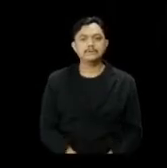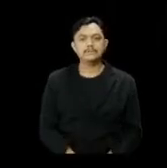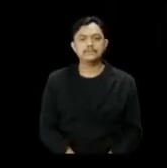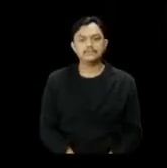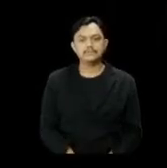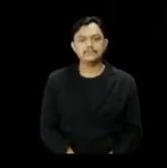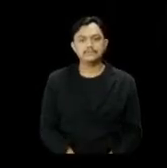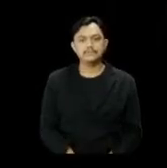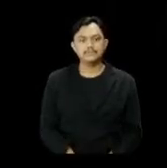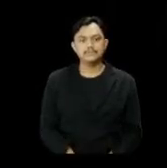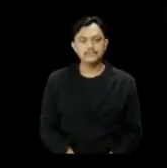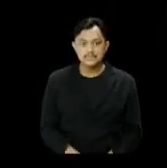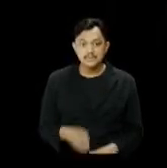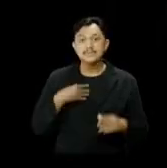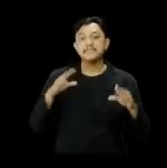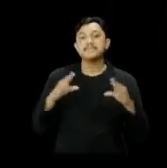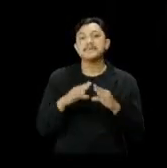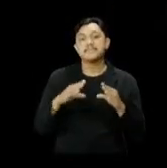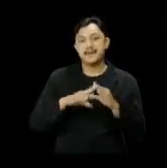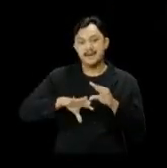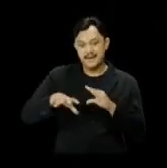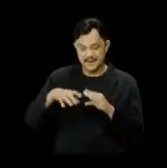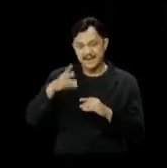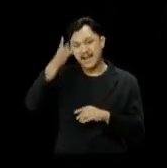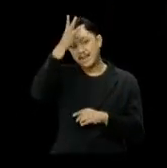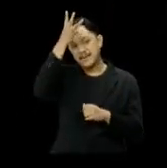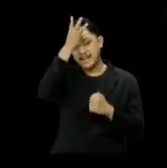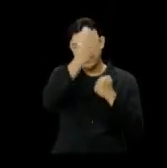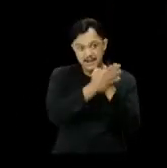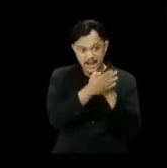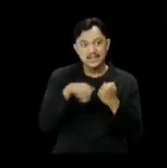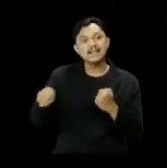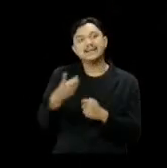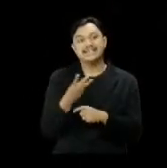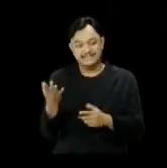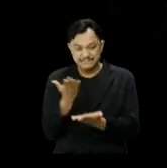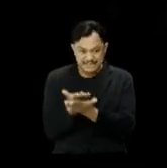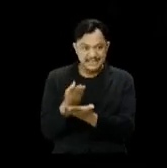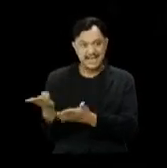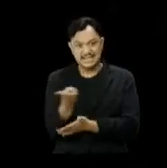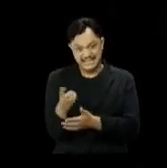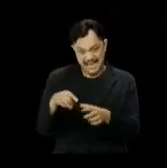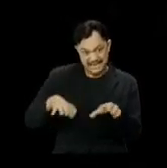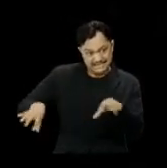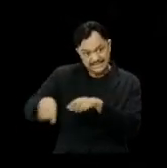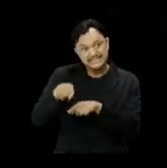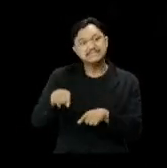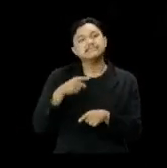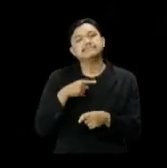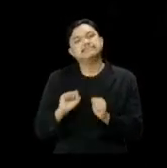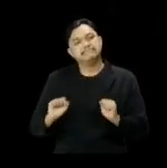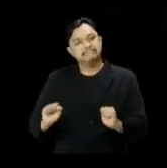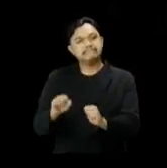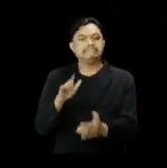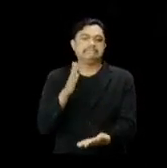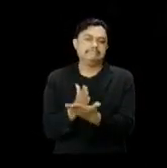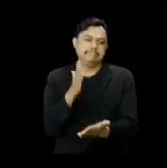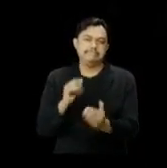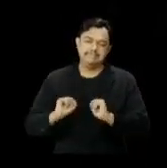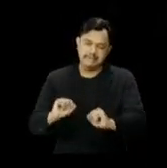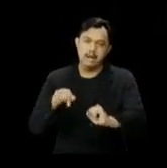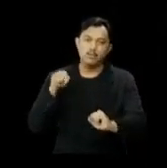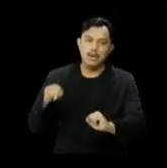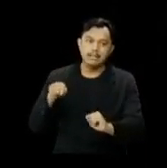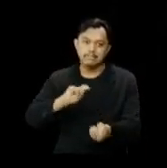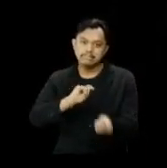Badan Penanggulangan Bencana Daerah Provinsi Kalimantan Barat meminta ketiga kabupaten yang terdampak banjir untuk segera menetapkan status tanggap darurat bencana jika banjir semakin